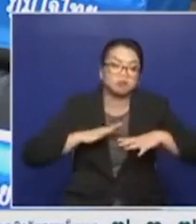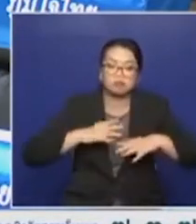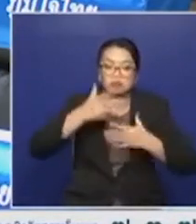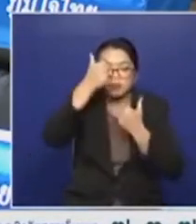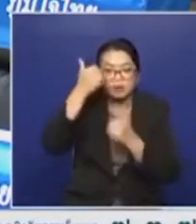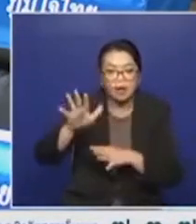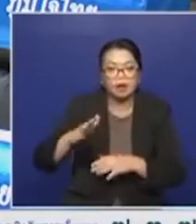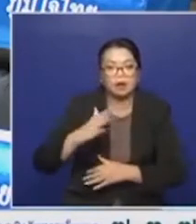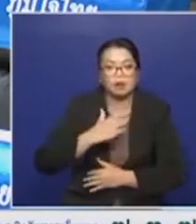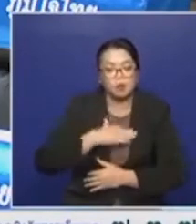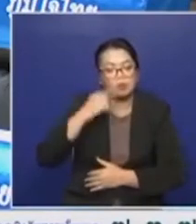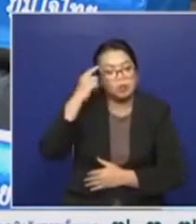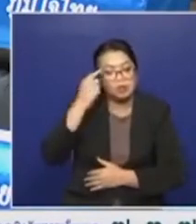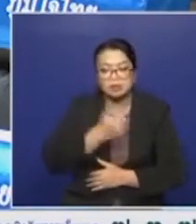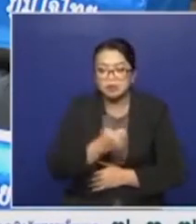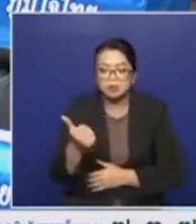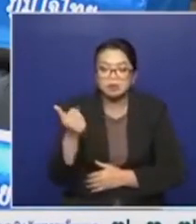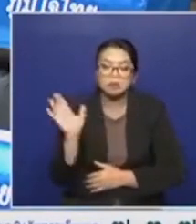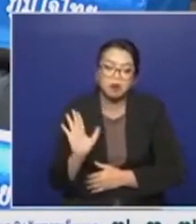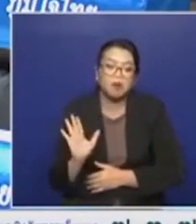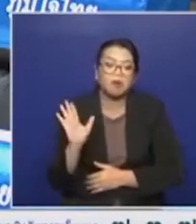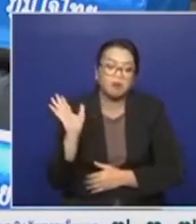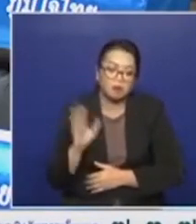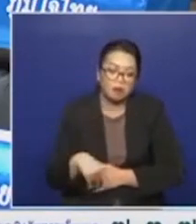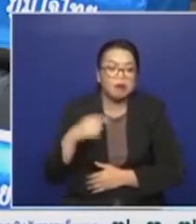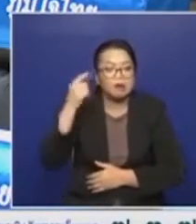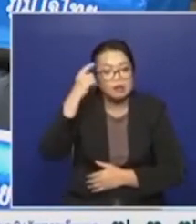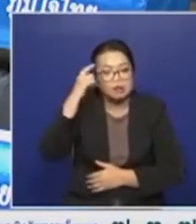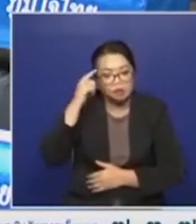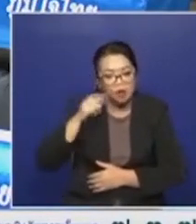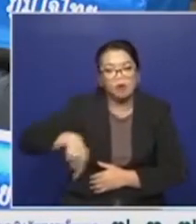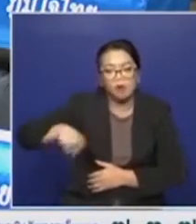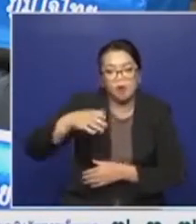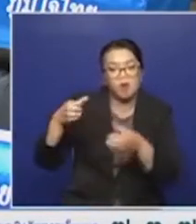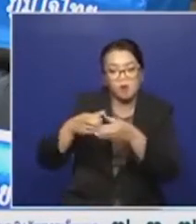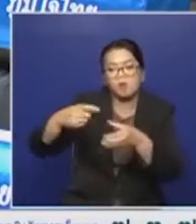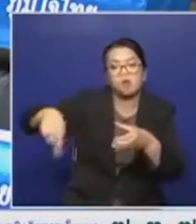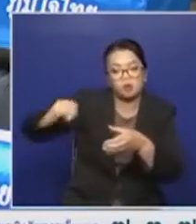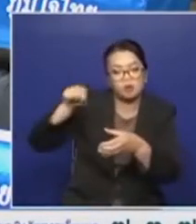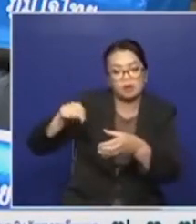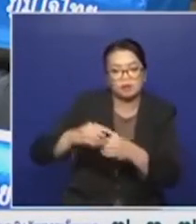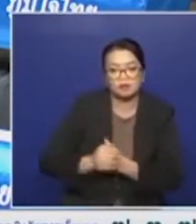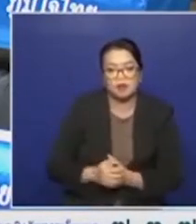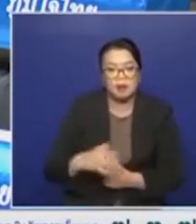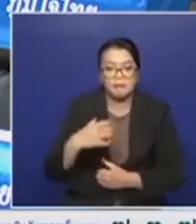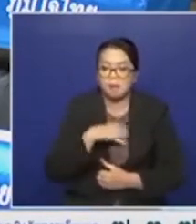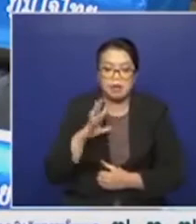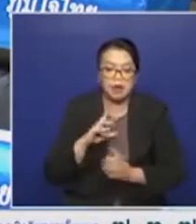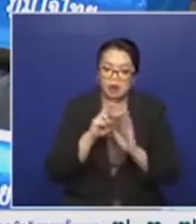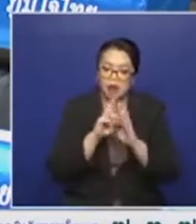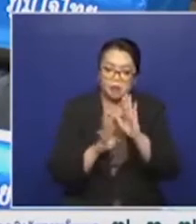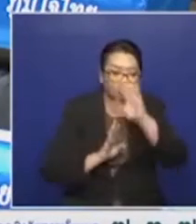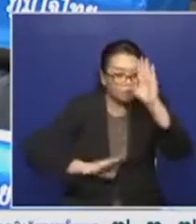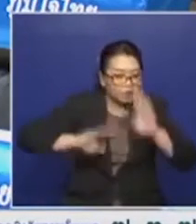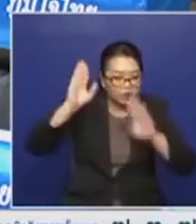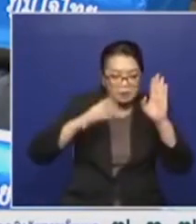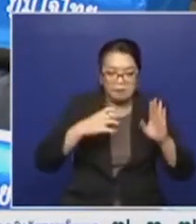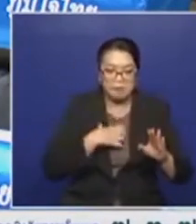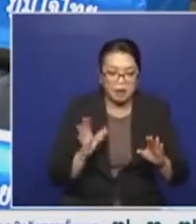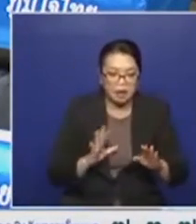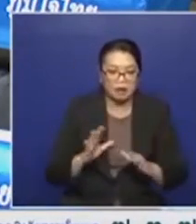ผมคงเห็นเป็นอย่างอื่นไม่ได้ว่านอกจากจะต้องกล่าวว่าพวกท่านไม่ได้ต้องการสร้างระบอบประชาธิปไตย